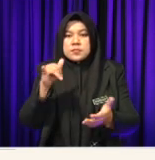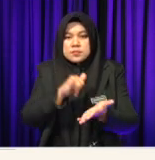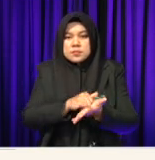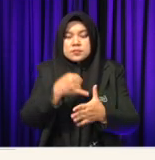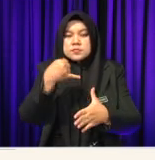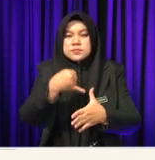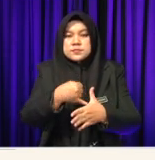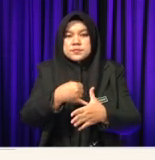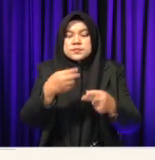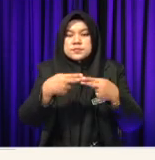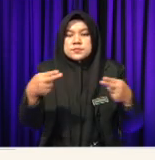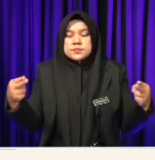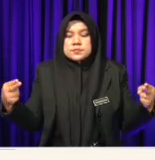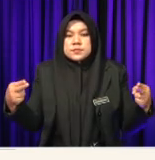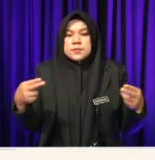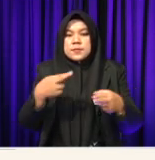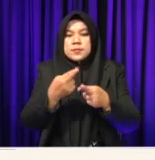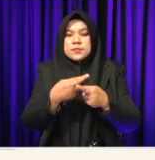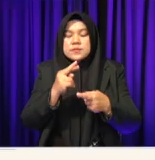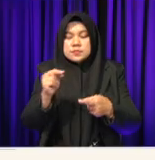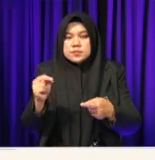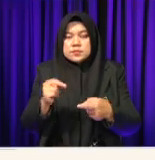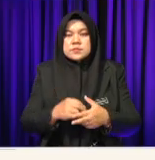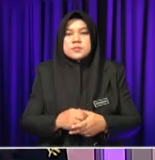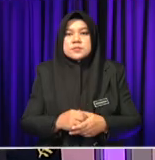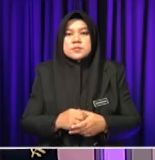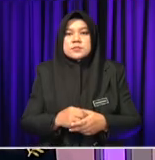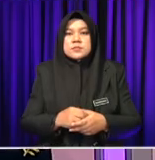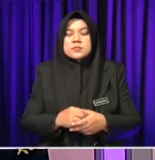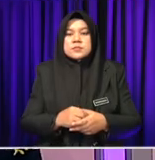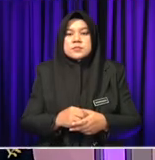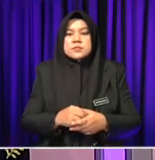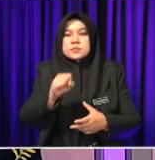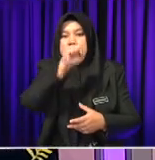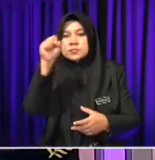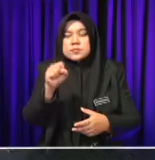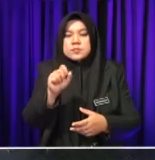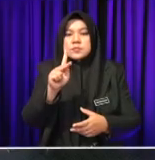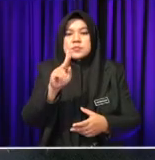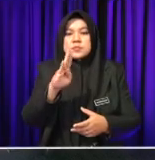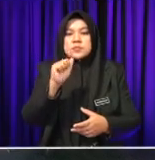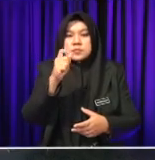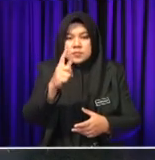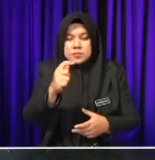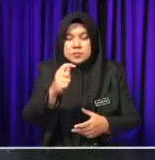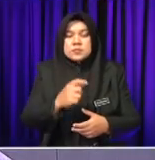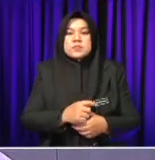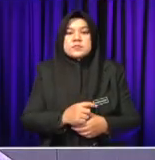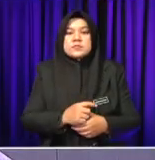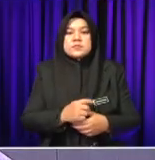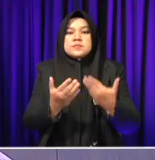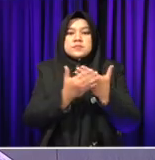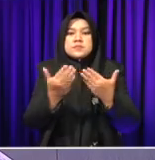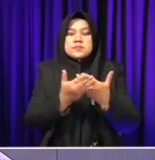lengkap dan juga kesimpulan so jawapan soalan Kebak ni susah ke tidak senangnya Ustazah kalau ada caranya